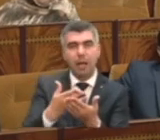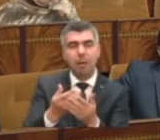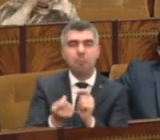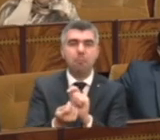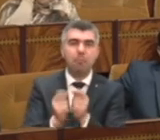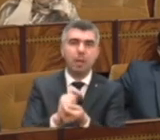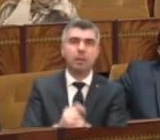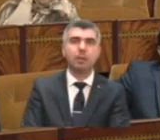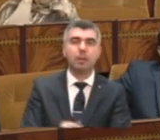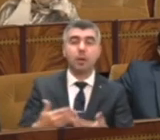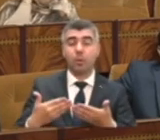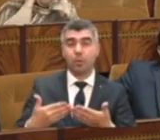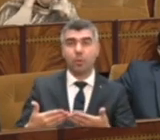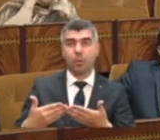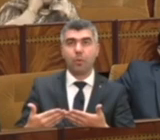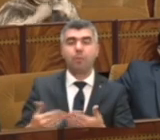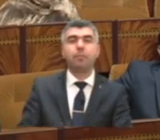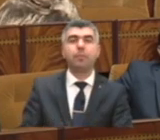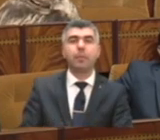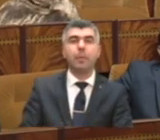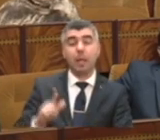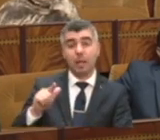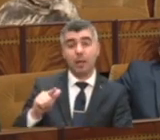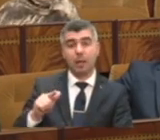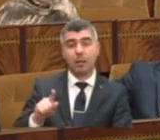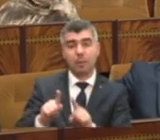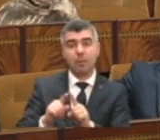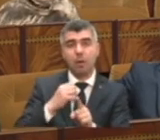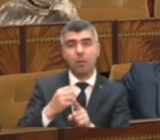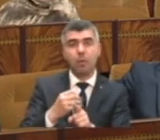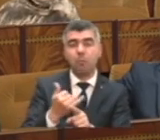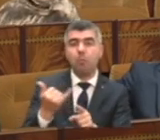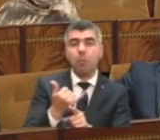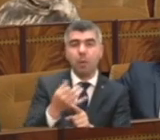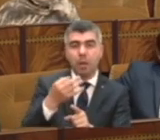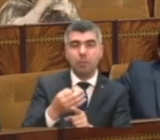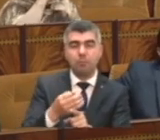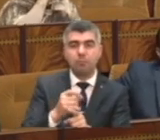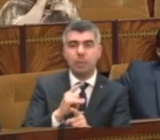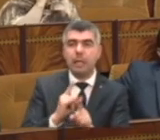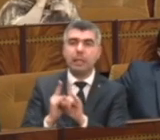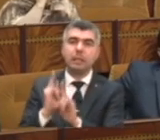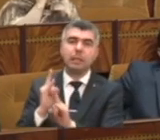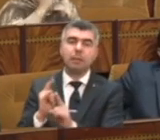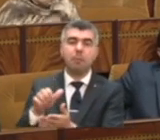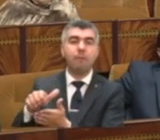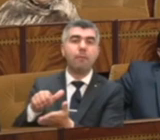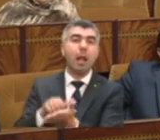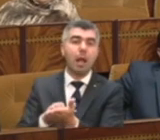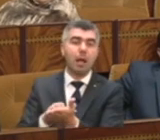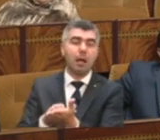البديله. اليوم عندنا الطاقه العضويه، هذا منتوج ديال المغرب الاخضر، ما